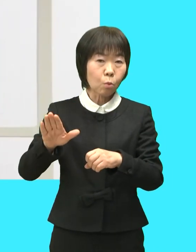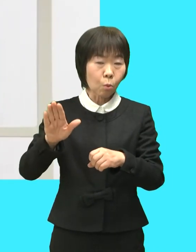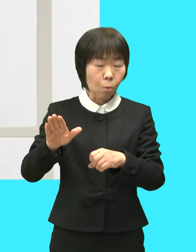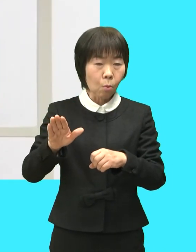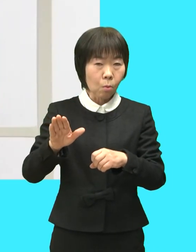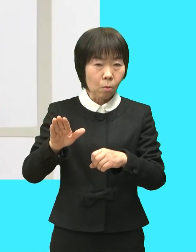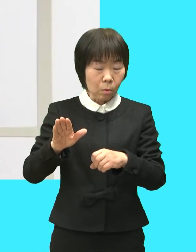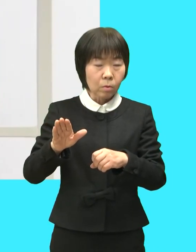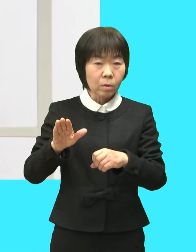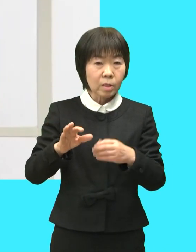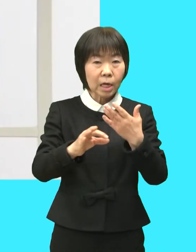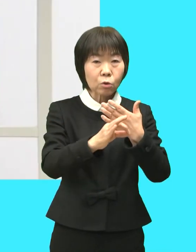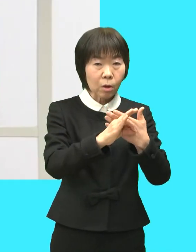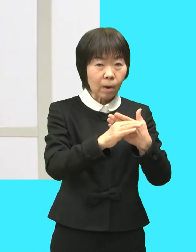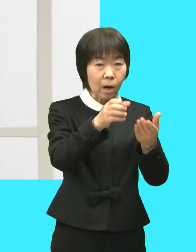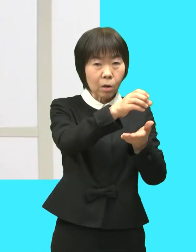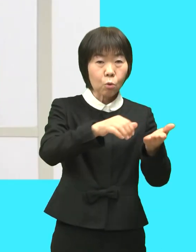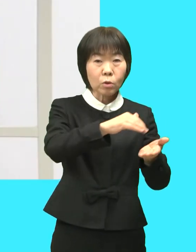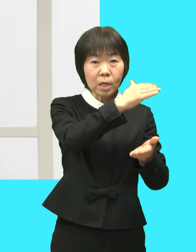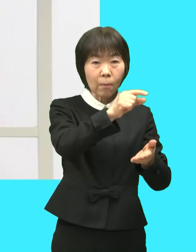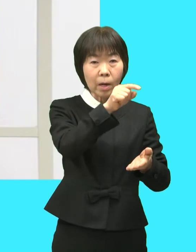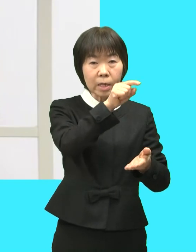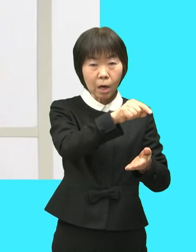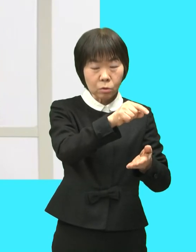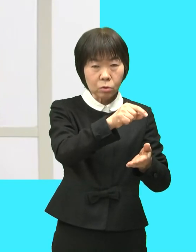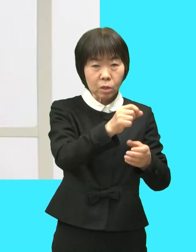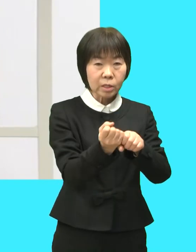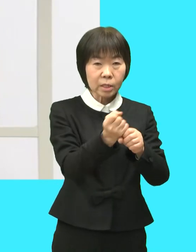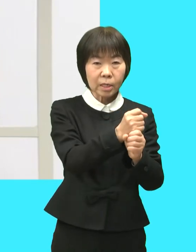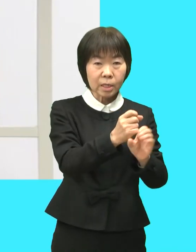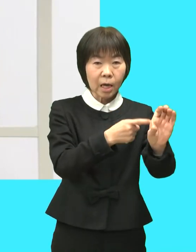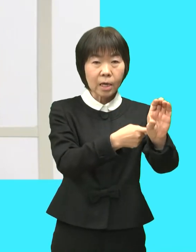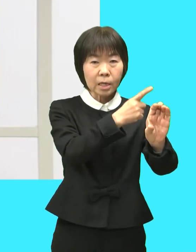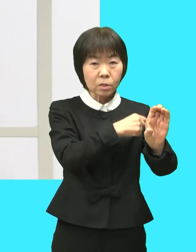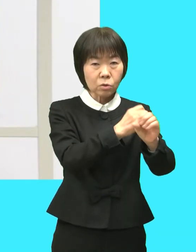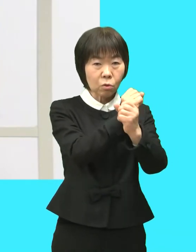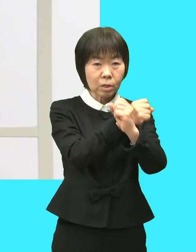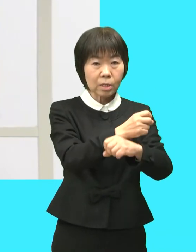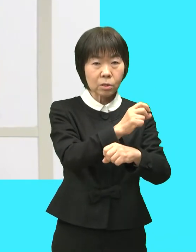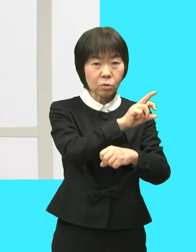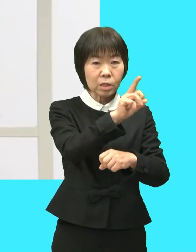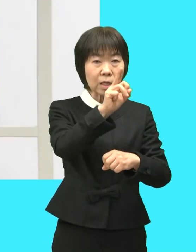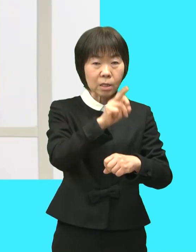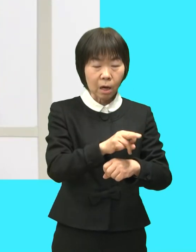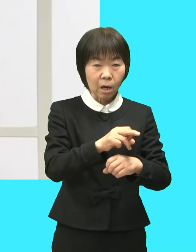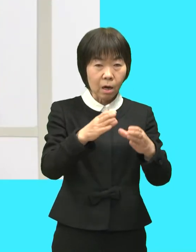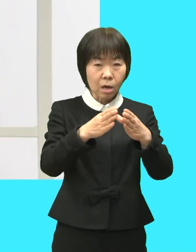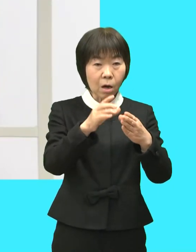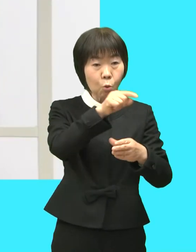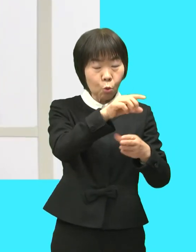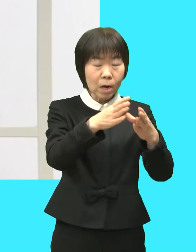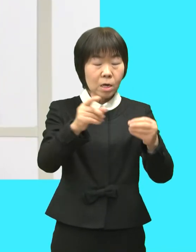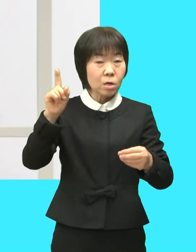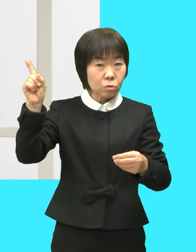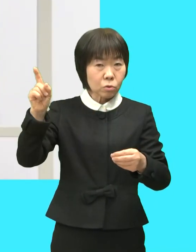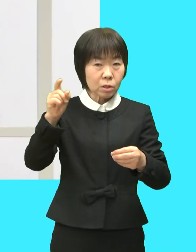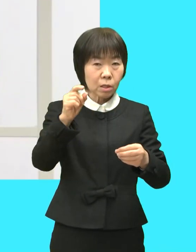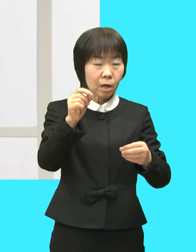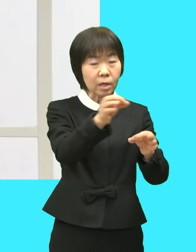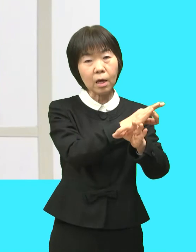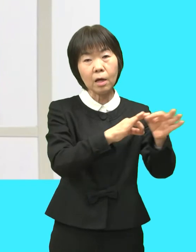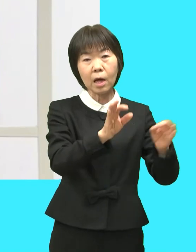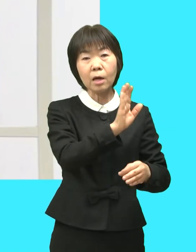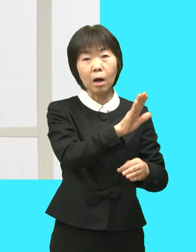は例えば郡山にある再生可能エネルギーの研究センターのように国直営のものもございますが、それぞれ